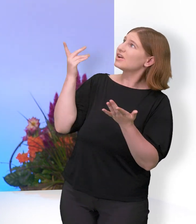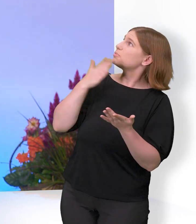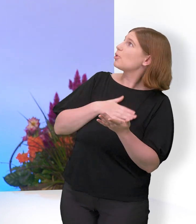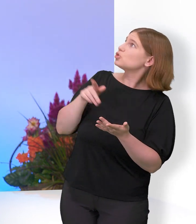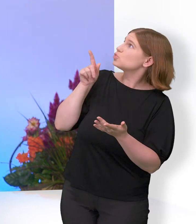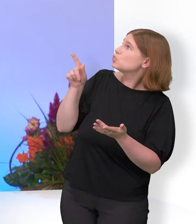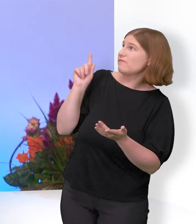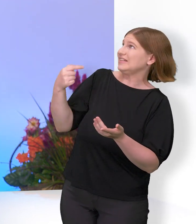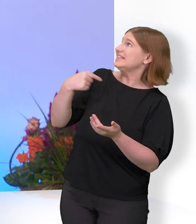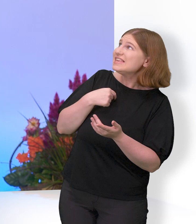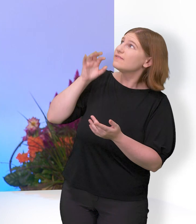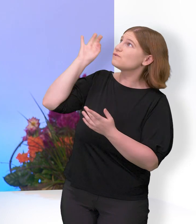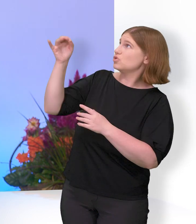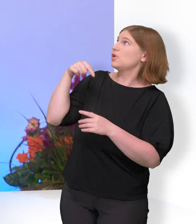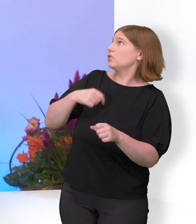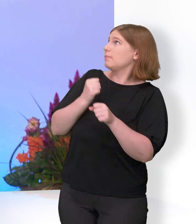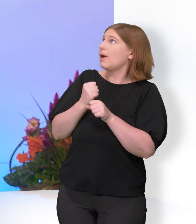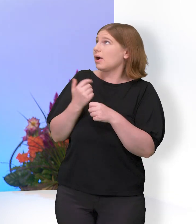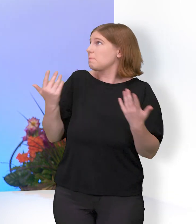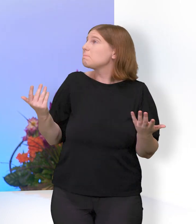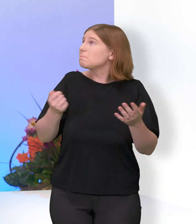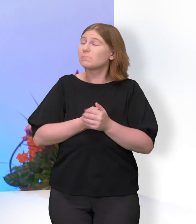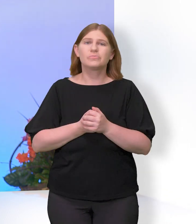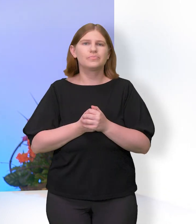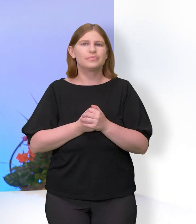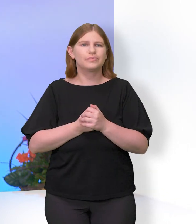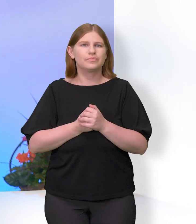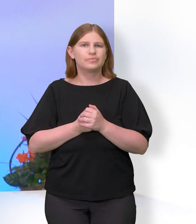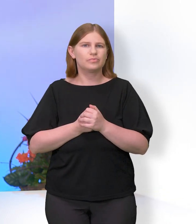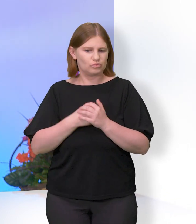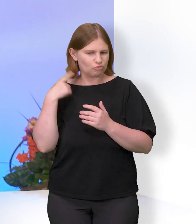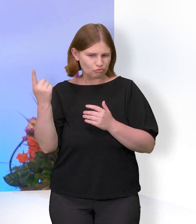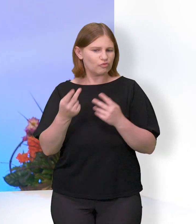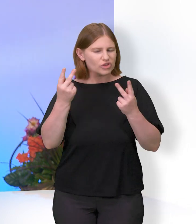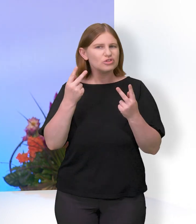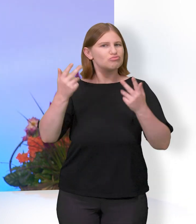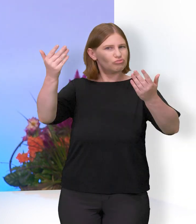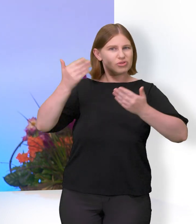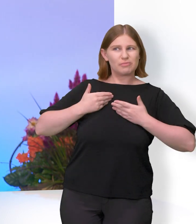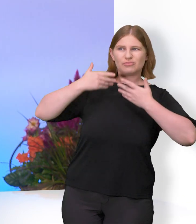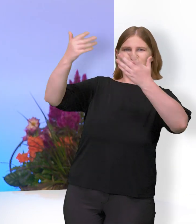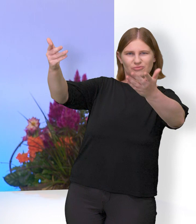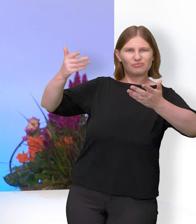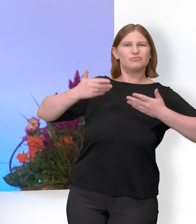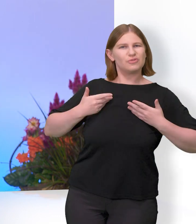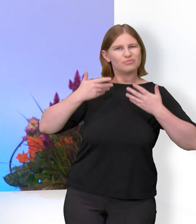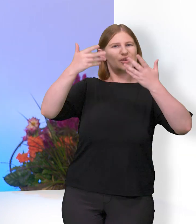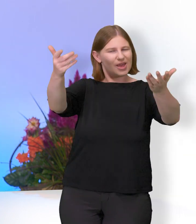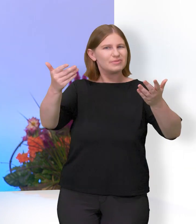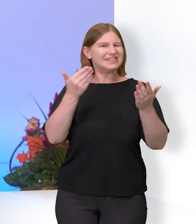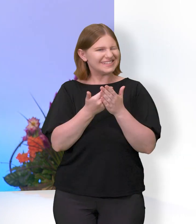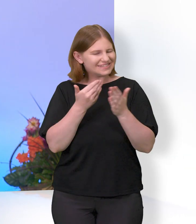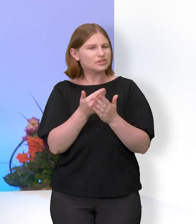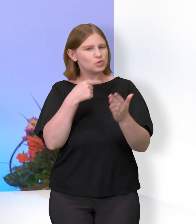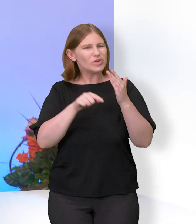möchtest du, dass ich heute für dich tue? Und im Geben und im Nehmen könnte das Glück Sie heute